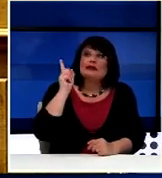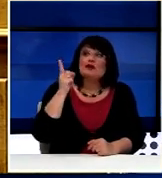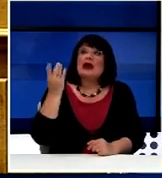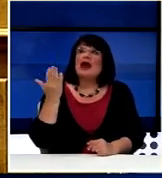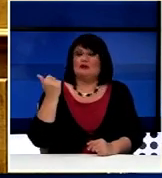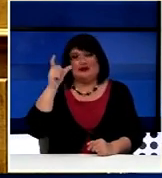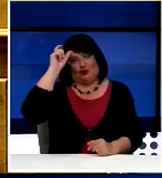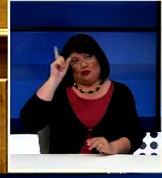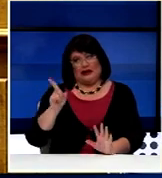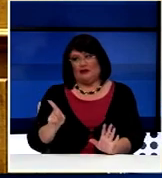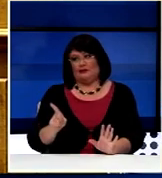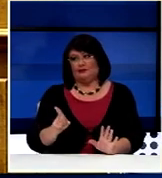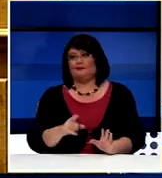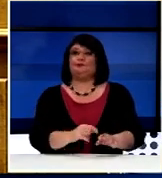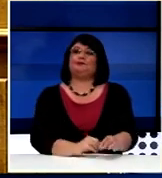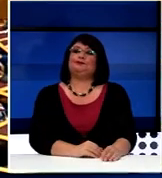πρακτικά.